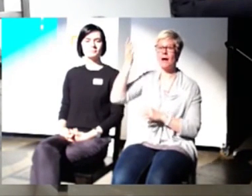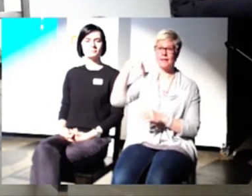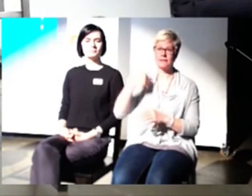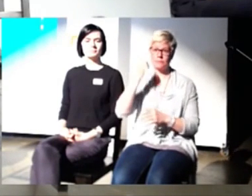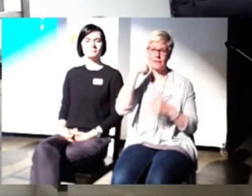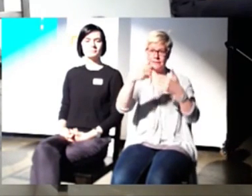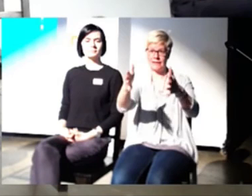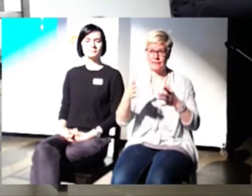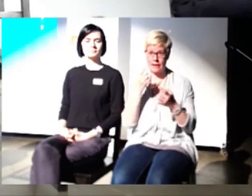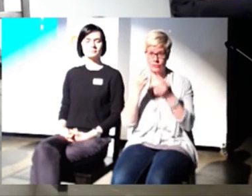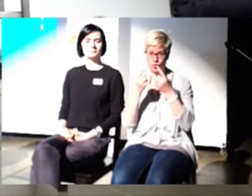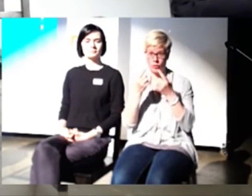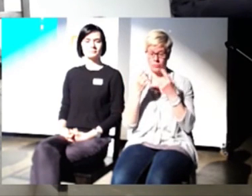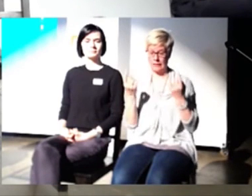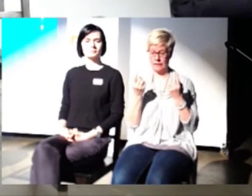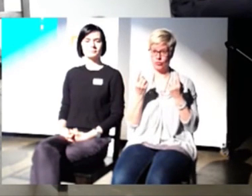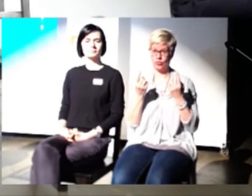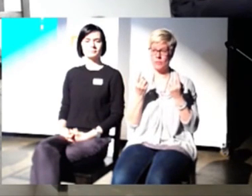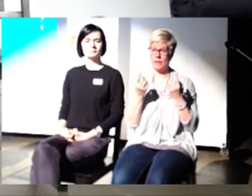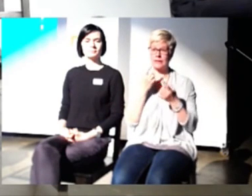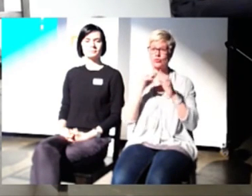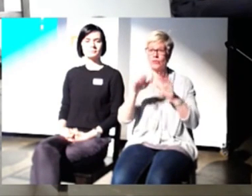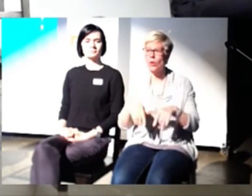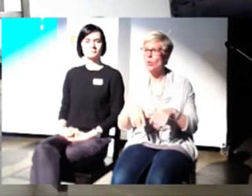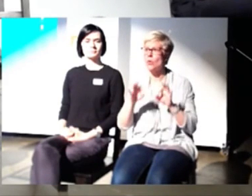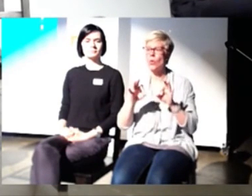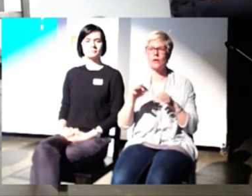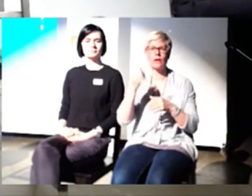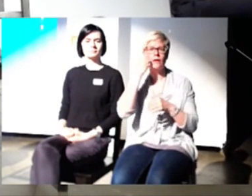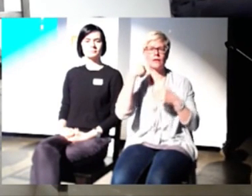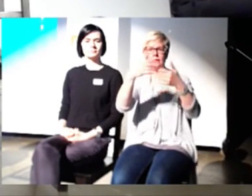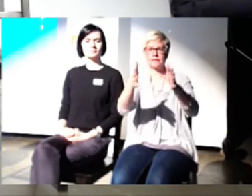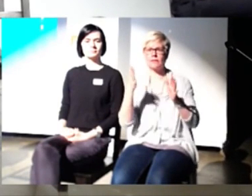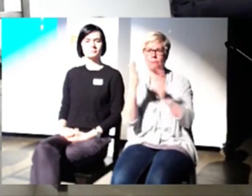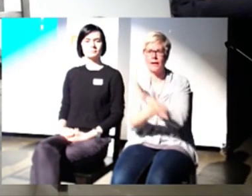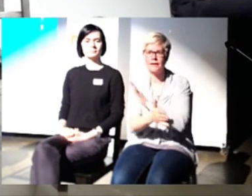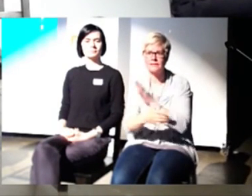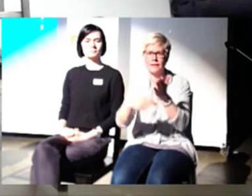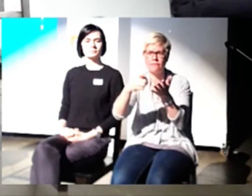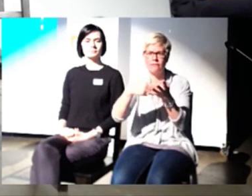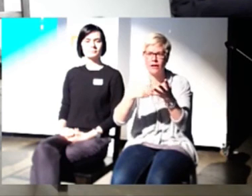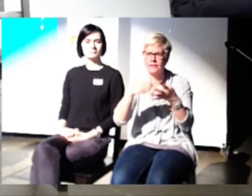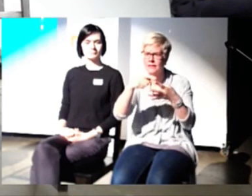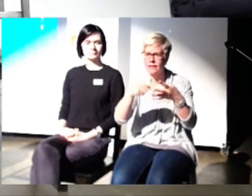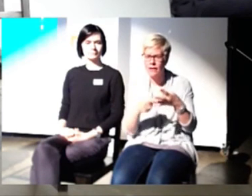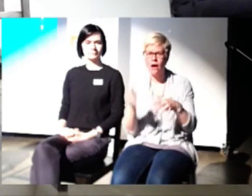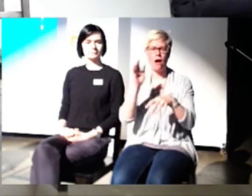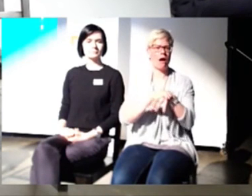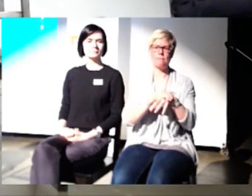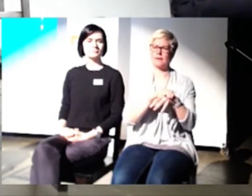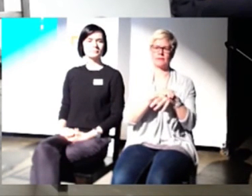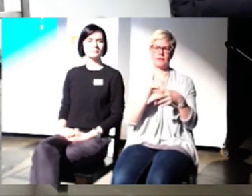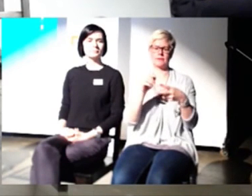residenssikeskusteluissa puhuttu ihan siitä residenssiin pääsyn kriteereistä, että kun se edellyttää sitä ammattimaisuutta, se edellyttää